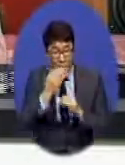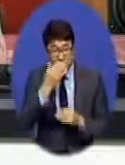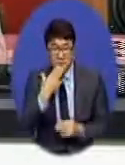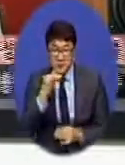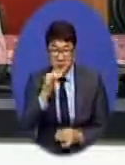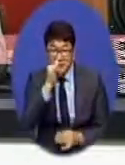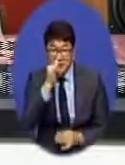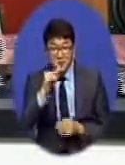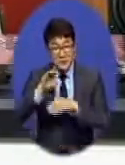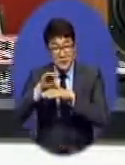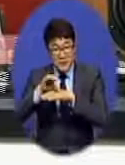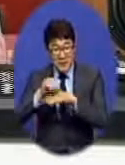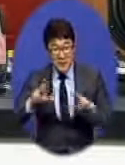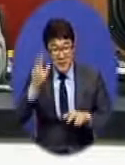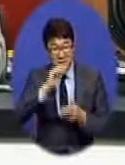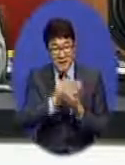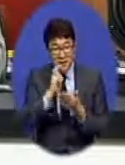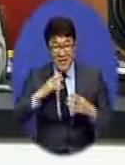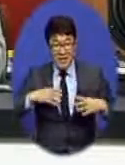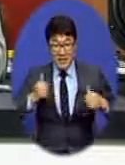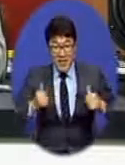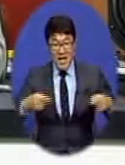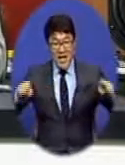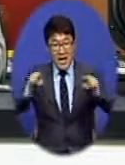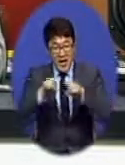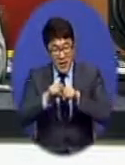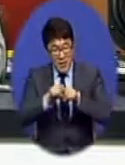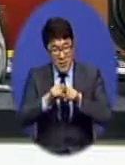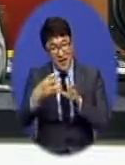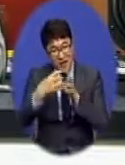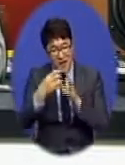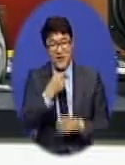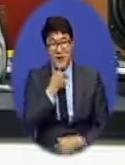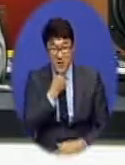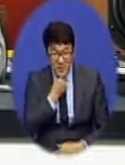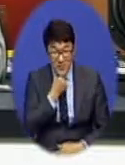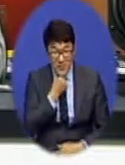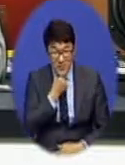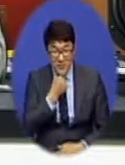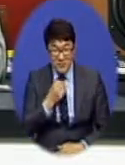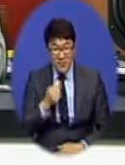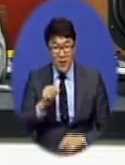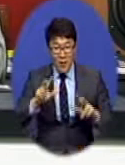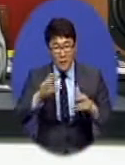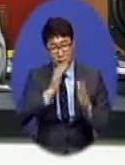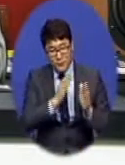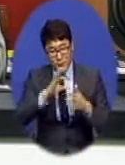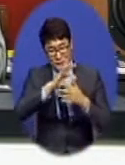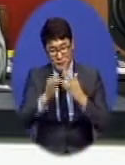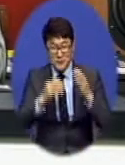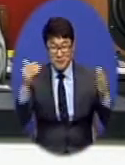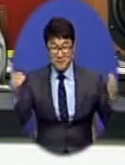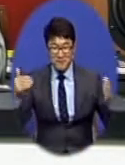방송, 생방송 전국 나눔 노래자랑 함께 보냈으면 좋겠습니다. 네, 그렇습니다. 생방송 전국 나눔 노래자랑 오늘 준비한